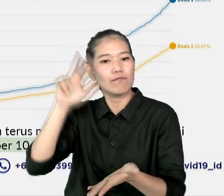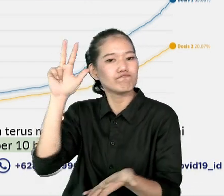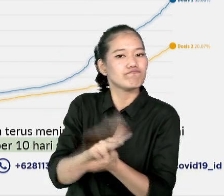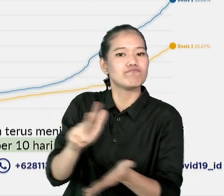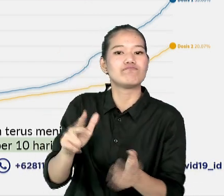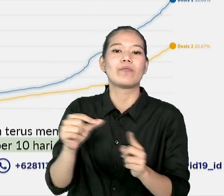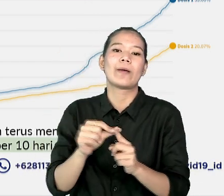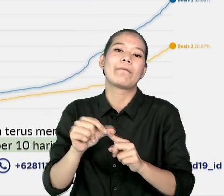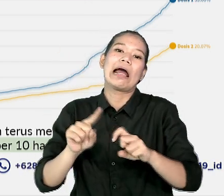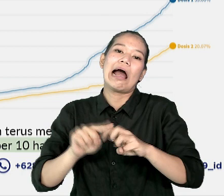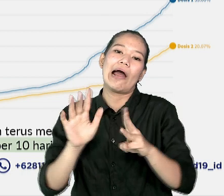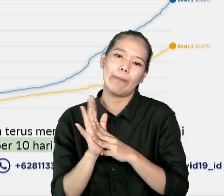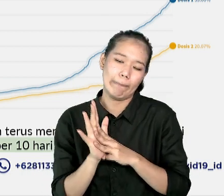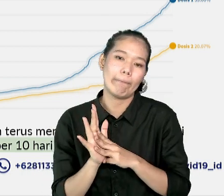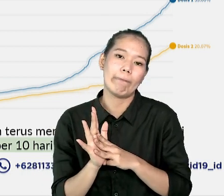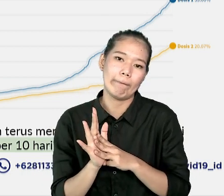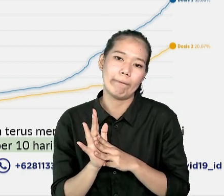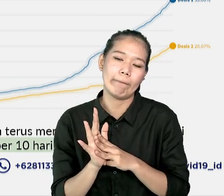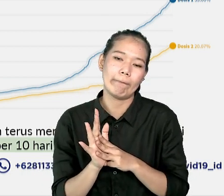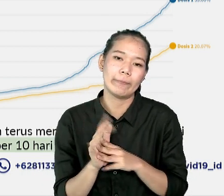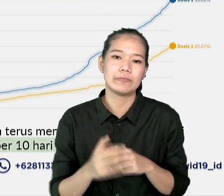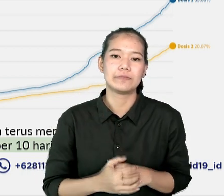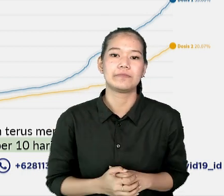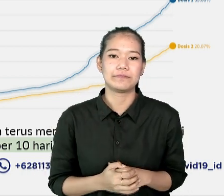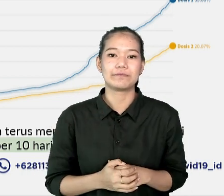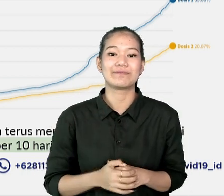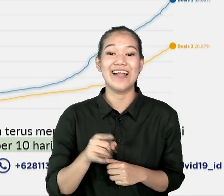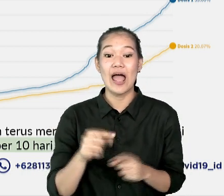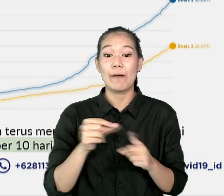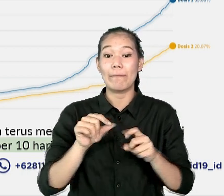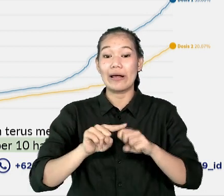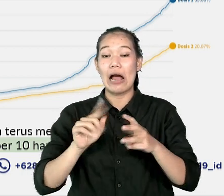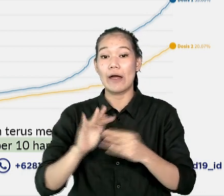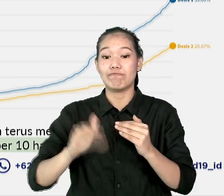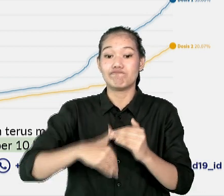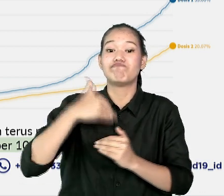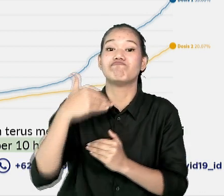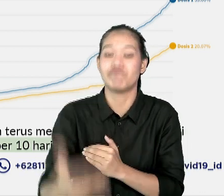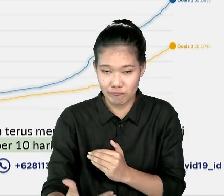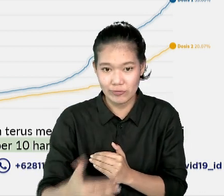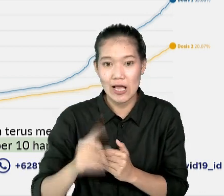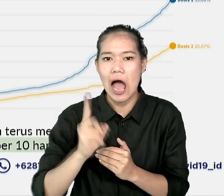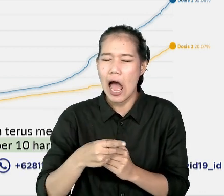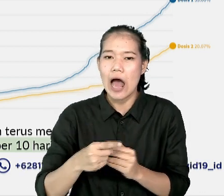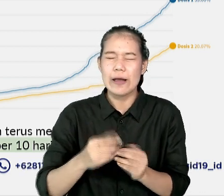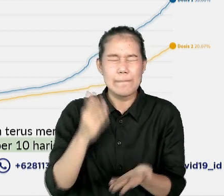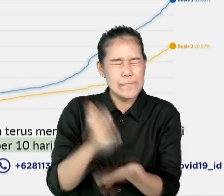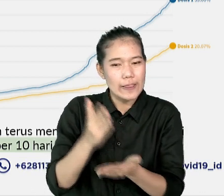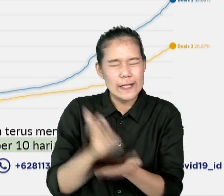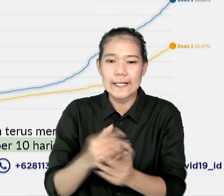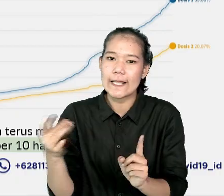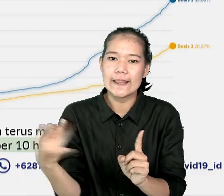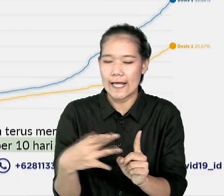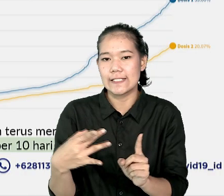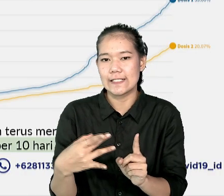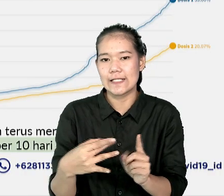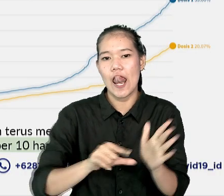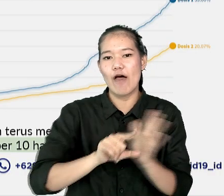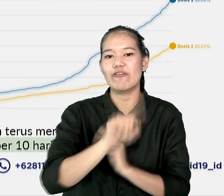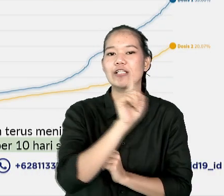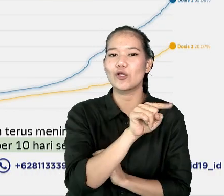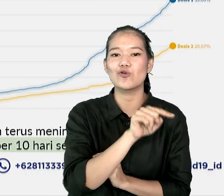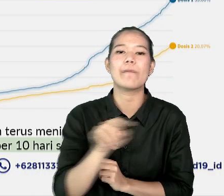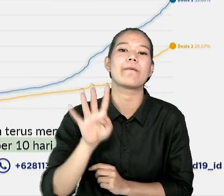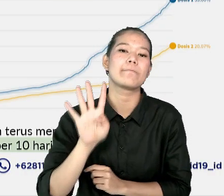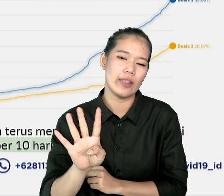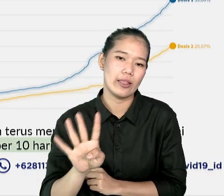pemberlakuan pembatasan kegiatan masyarakat atau PPKM yang dilanjutkan dengan pembatasan yang lebih ketat atau PPKM level 1